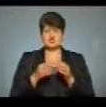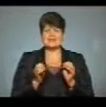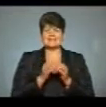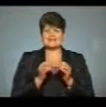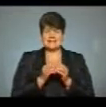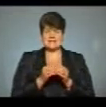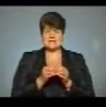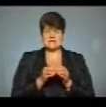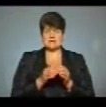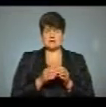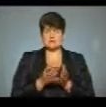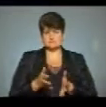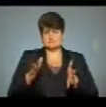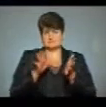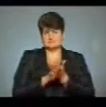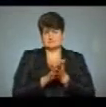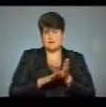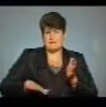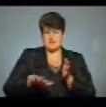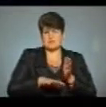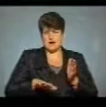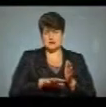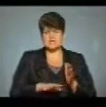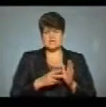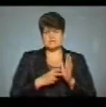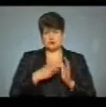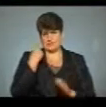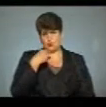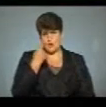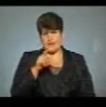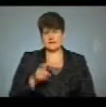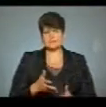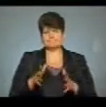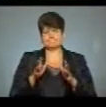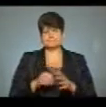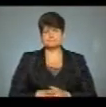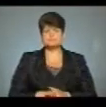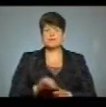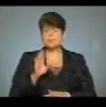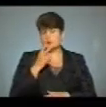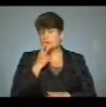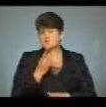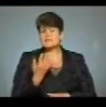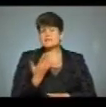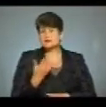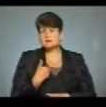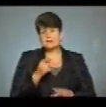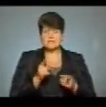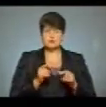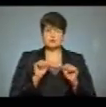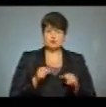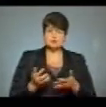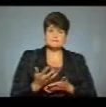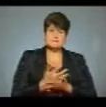контейнерних майданчиків і приблизно десь до 700 індивідуальних. Ми будемо бачити, наскільки ми дійсно можемо